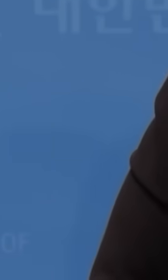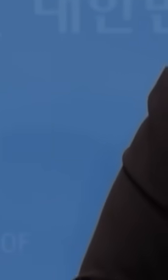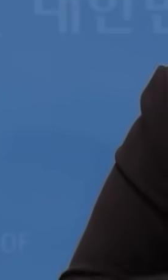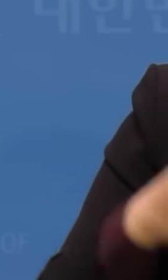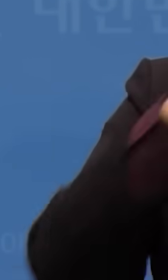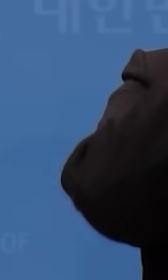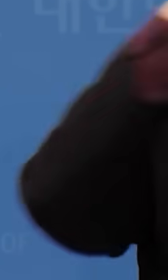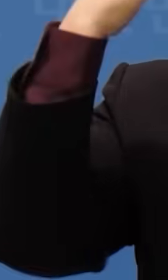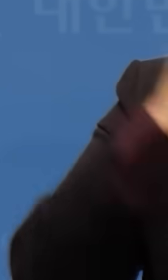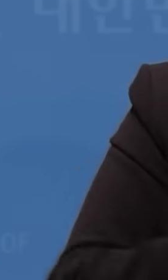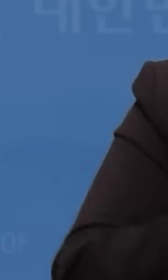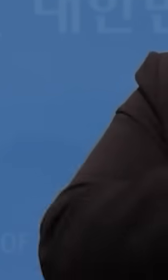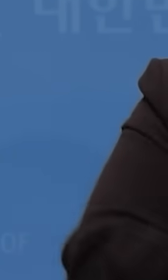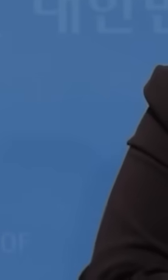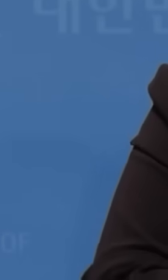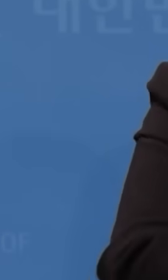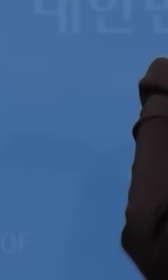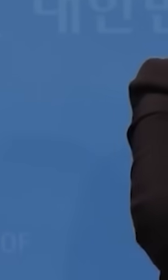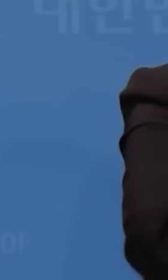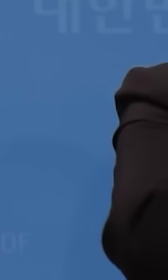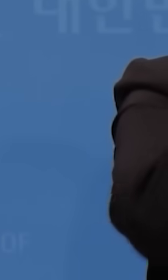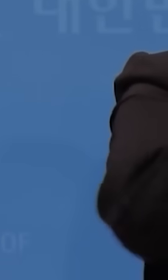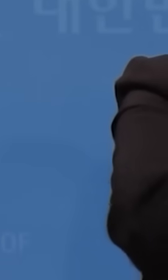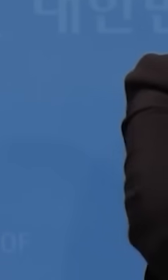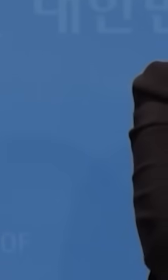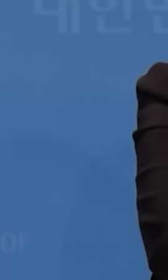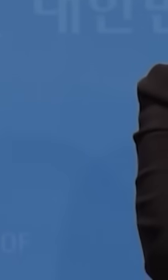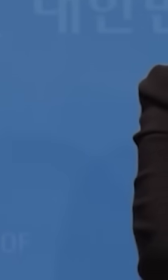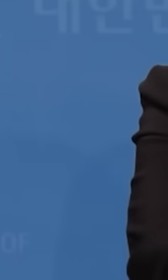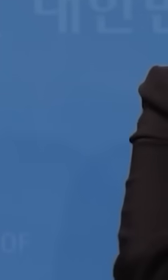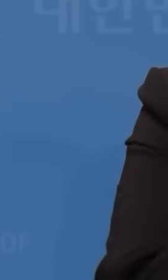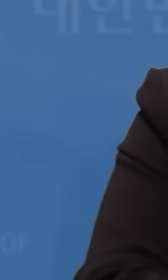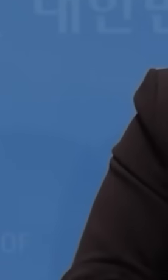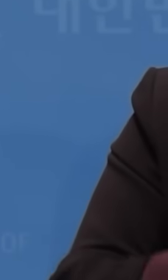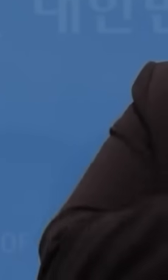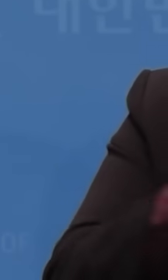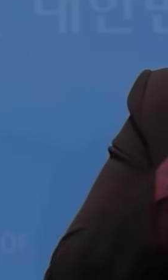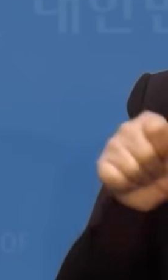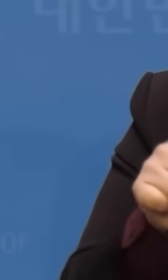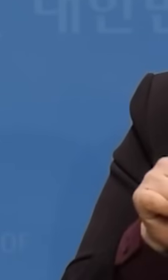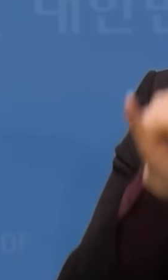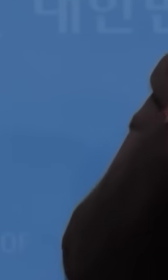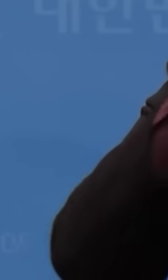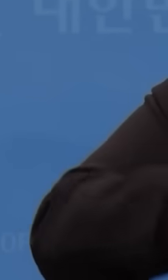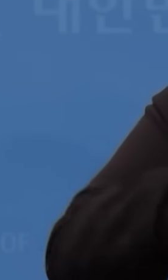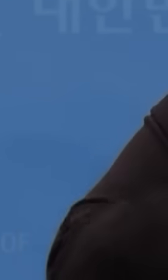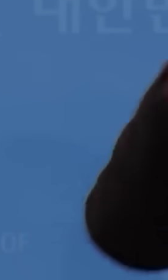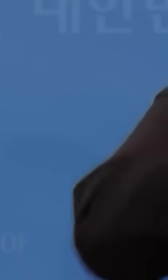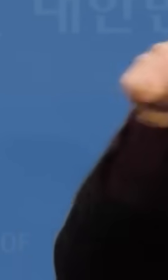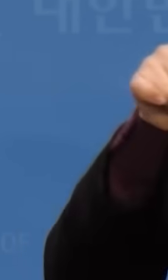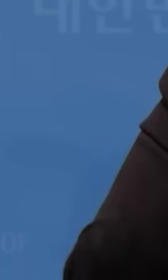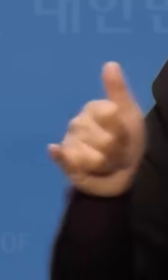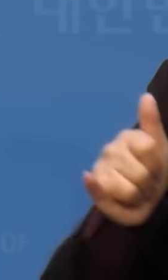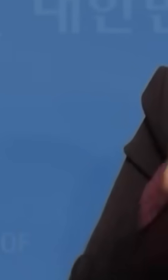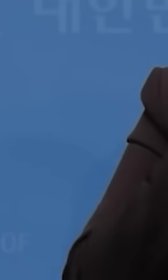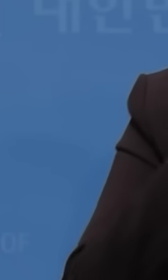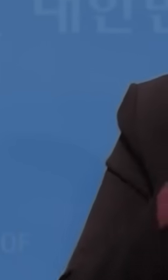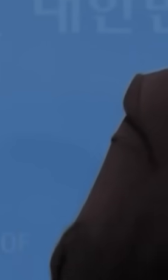만들고, 표현의 자유는 보장하되 상습적인 명예훼손과 모욕도 스토킹 범죄에 포함을